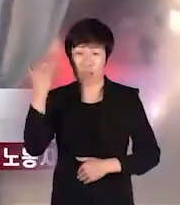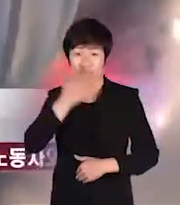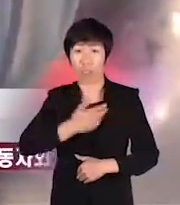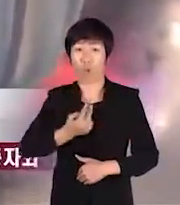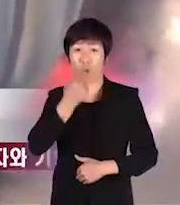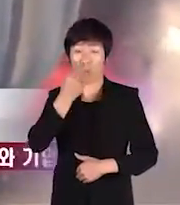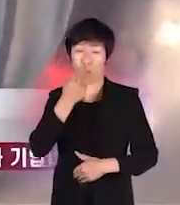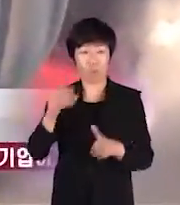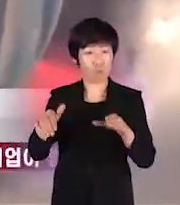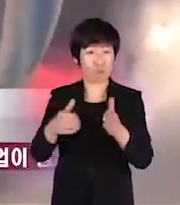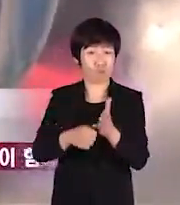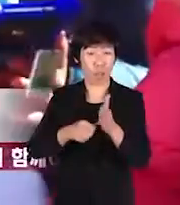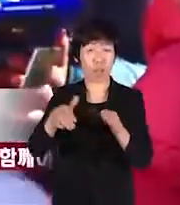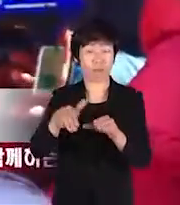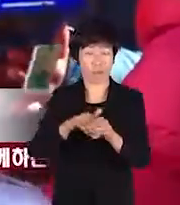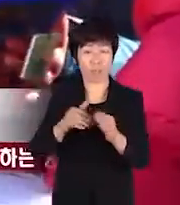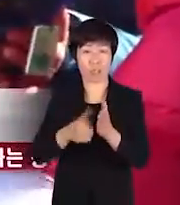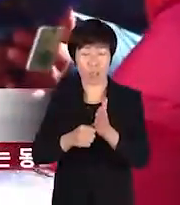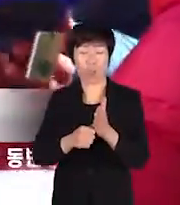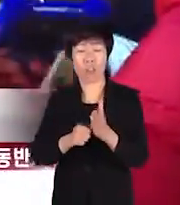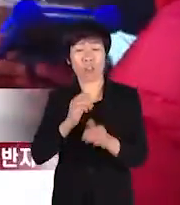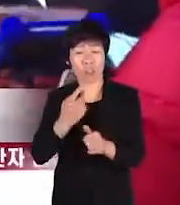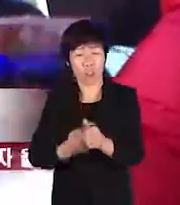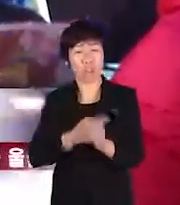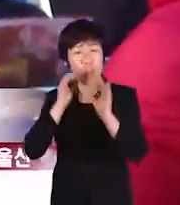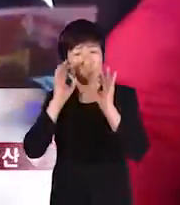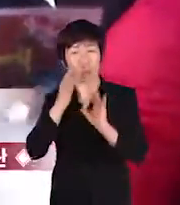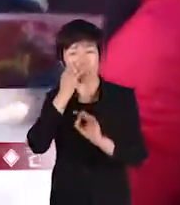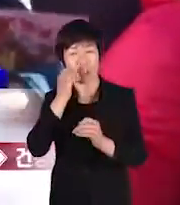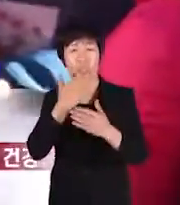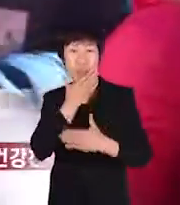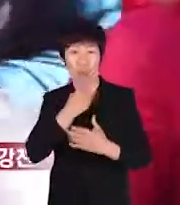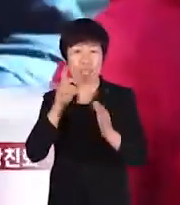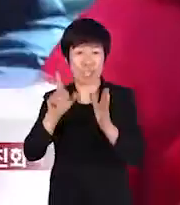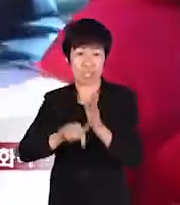자연스럽게 접할 수 있는 아주 행복한 시간이었습니다.